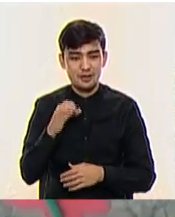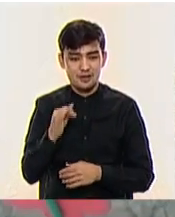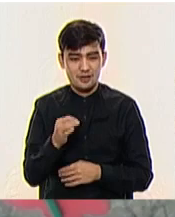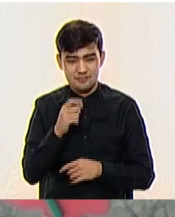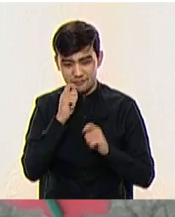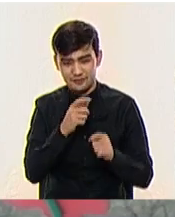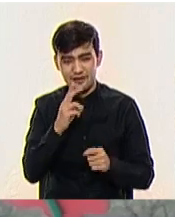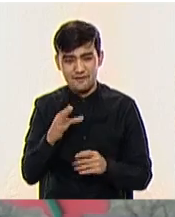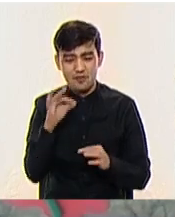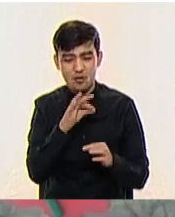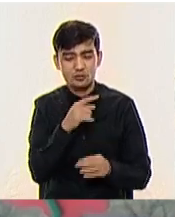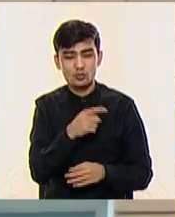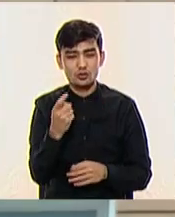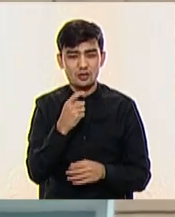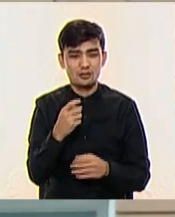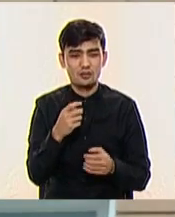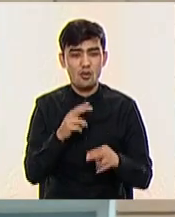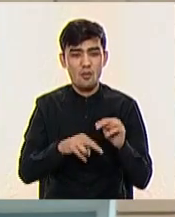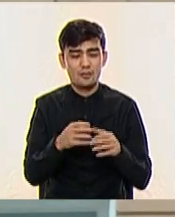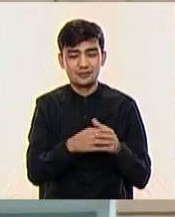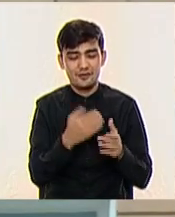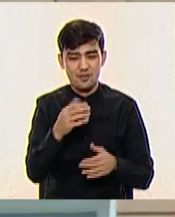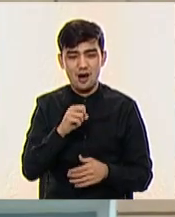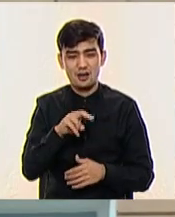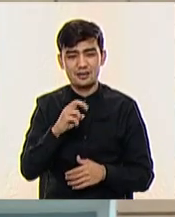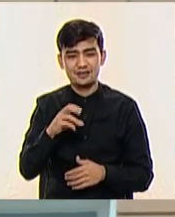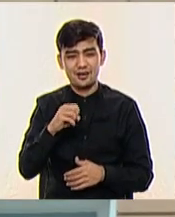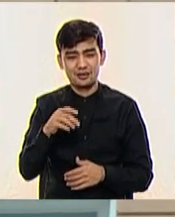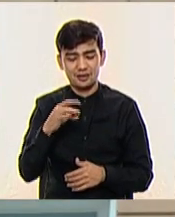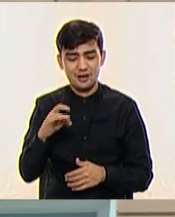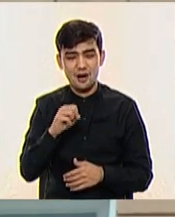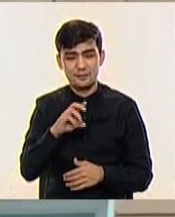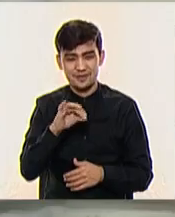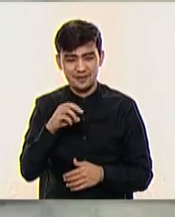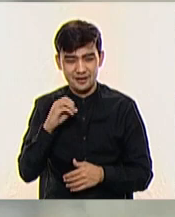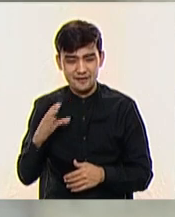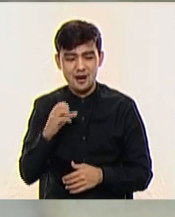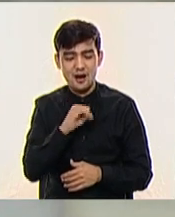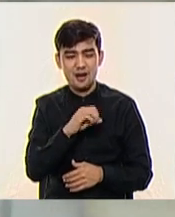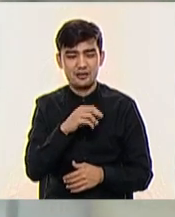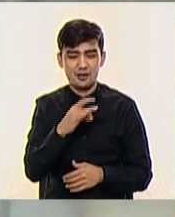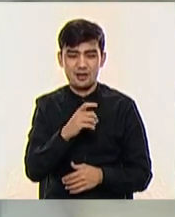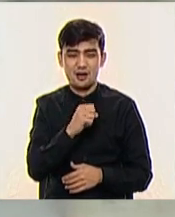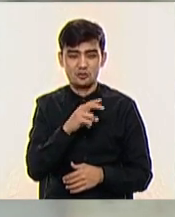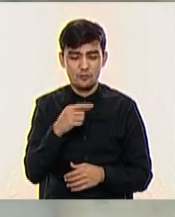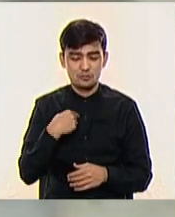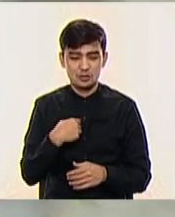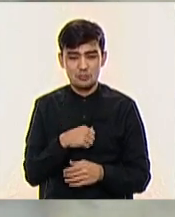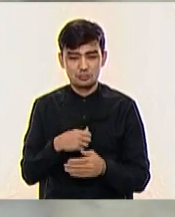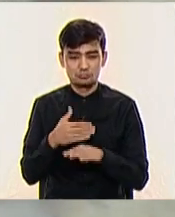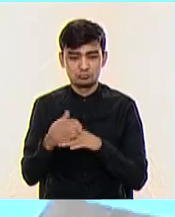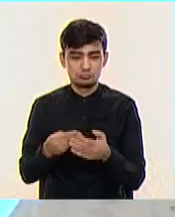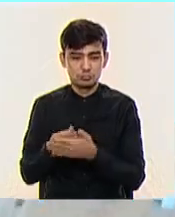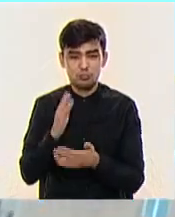берілген пәтер тиесілі болған құрылыс компаниясының басшысы Александр Авдеев атқамінерлер Айдар Қазовтың пәтер үшін ақшасын төлейміз деп кейін ол